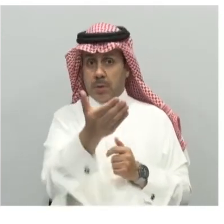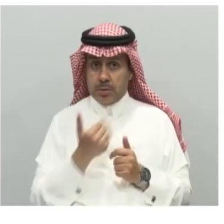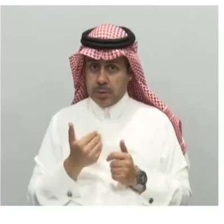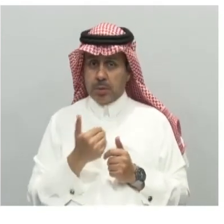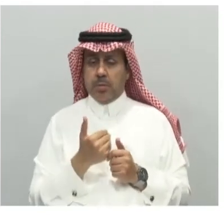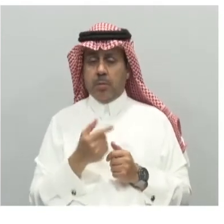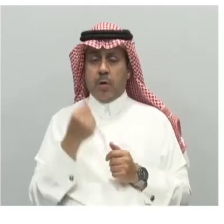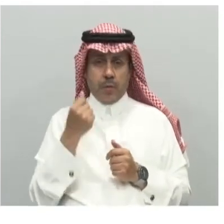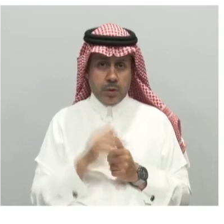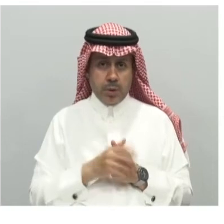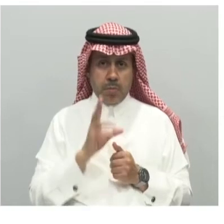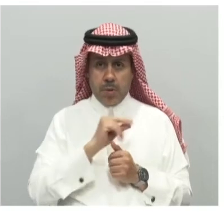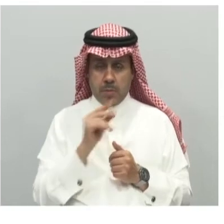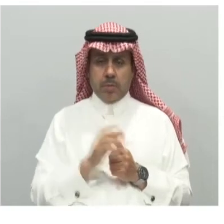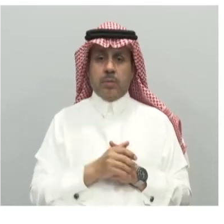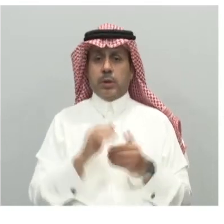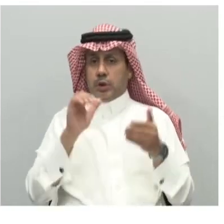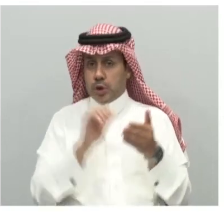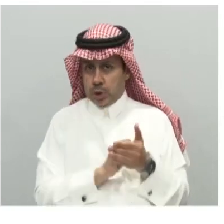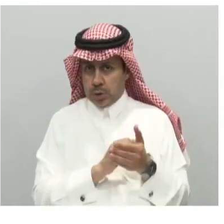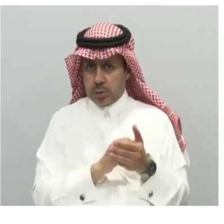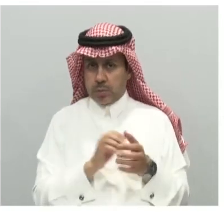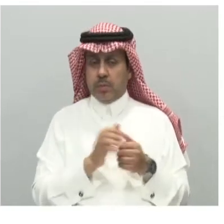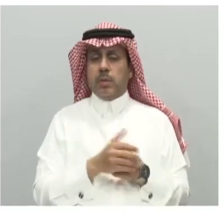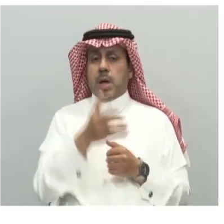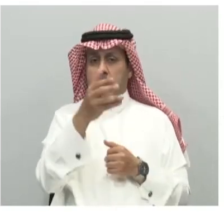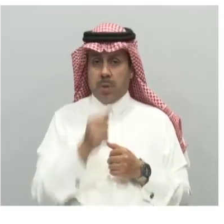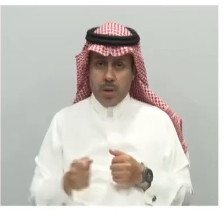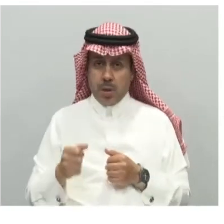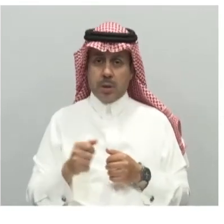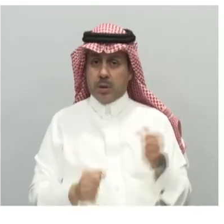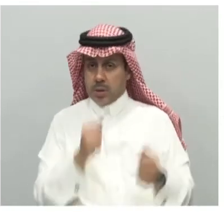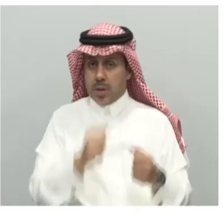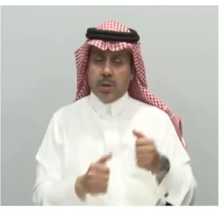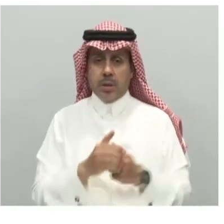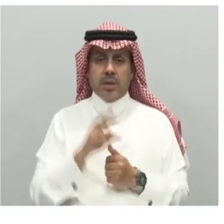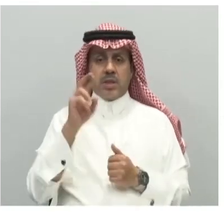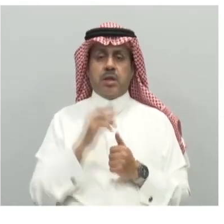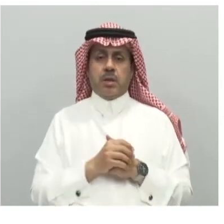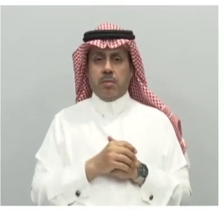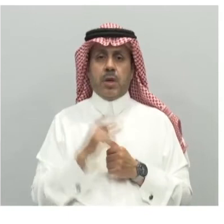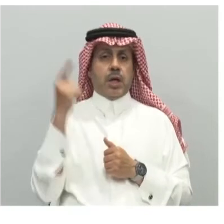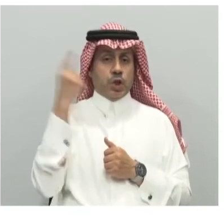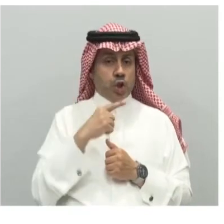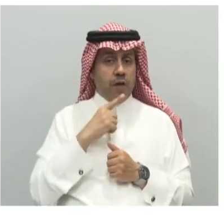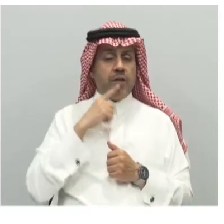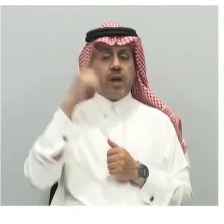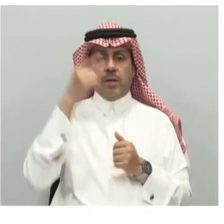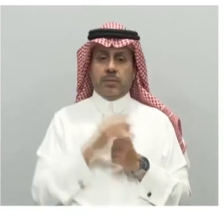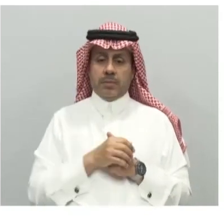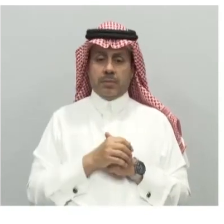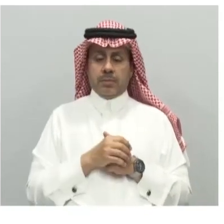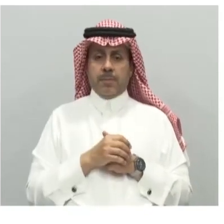بالمبلغ نفسه بشرط ان يبيع خالد سيارته لزيد بعشره الاف ريال